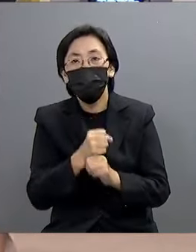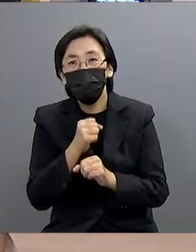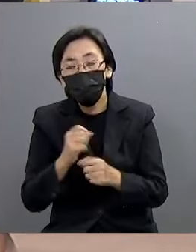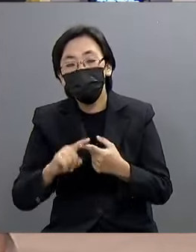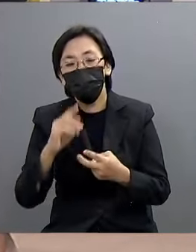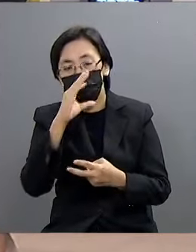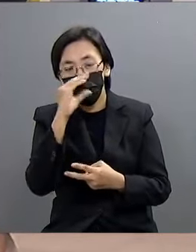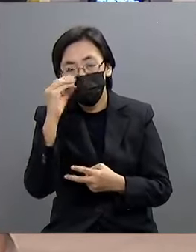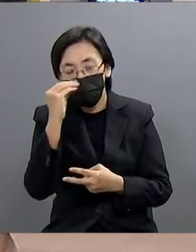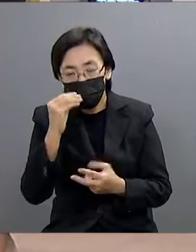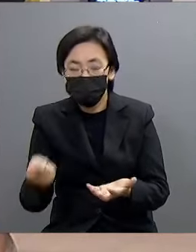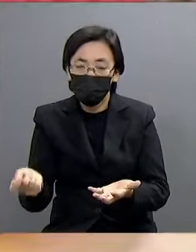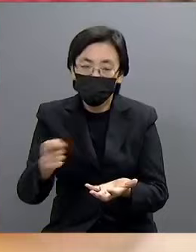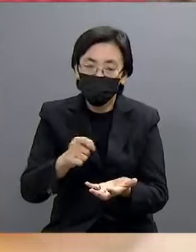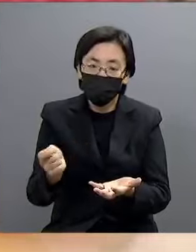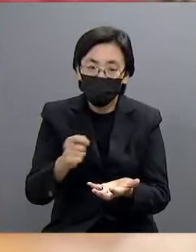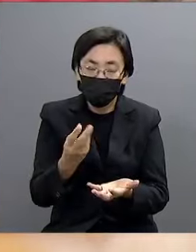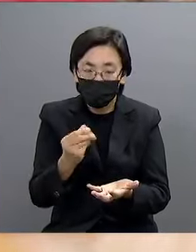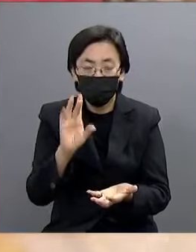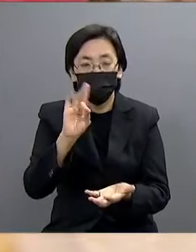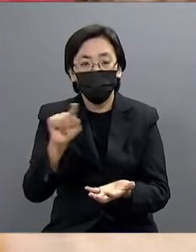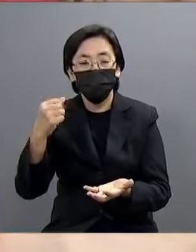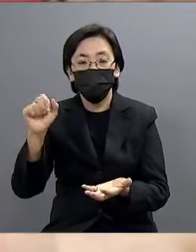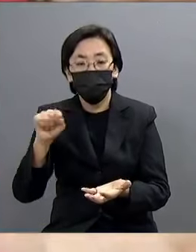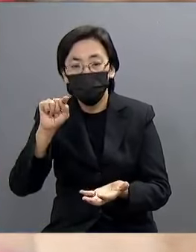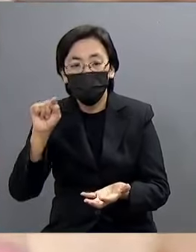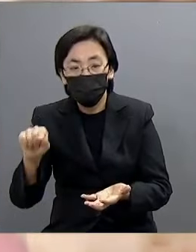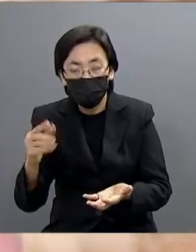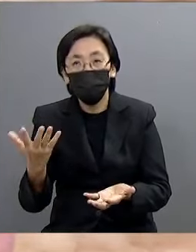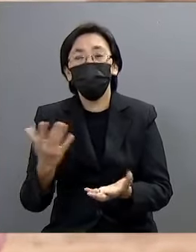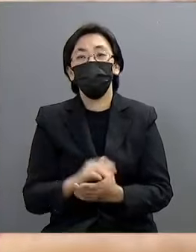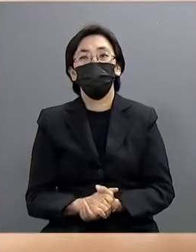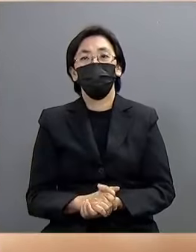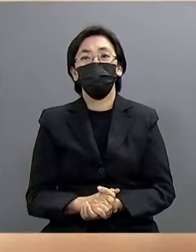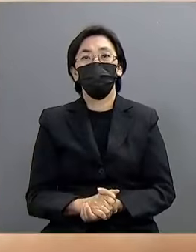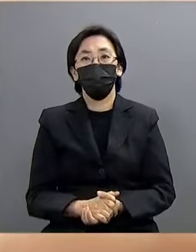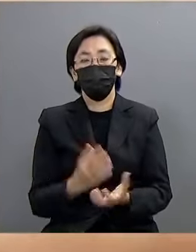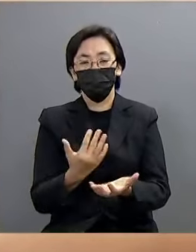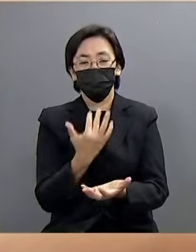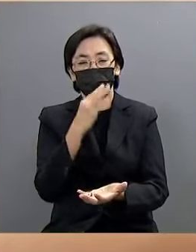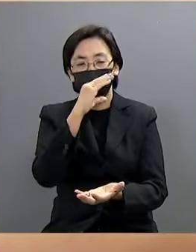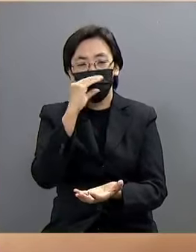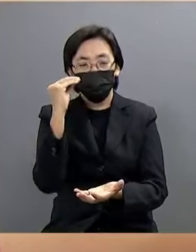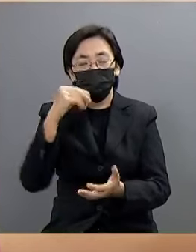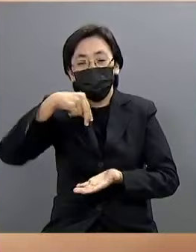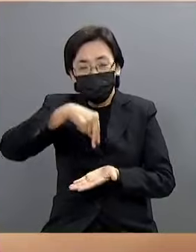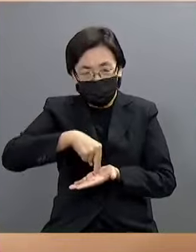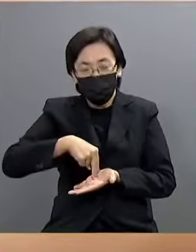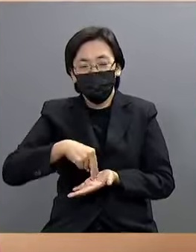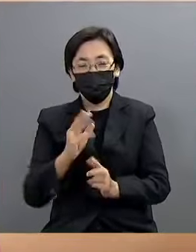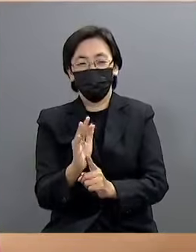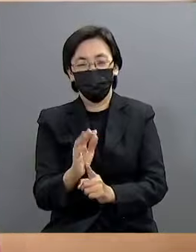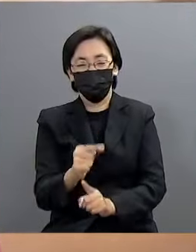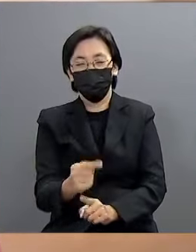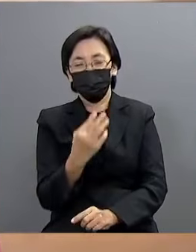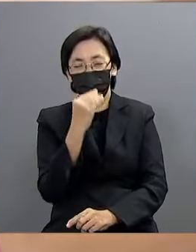จะใส่แค่ 8-10% นะอะไรเงี้ยค่ะต้องตวง โอ้ยว่าได้กลิ่นหอมนะ ได้หอม ยืนตรงนี้ยืนไกลๆตอนแรกคุณผู้ชมยังได้กลิ่นเลย ตอน